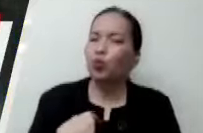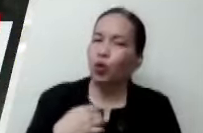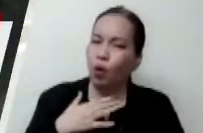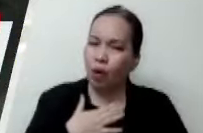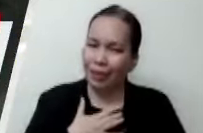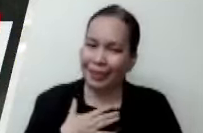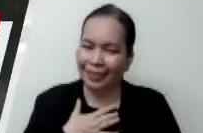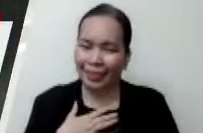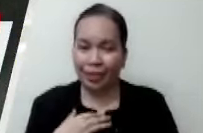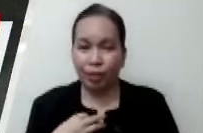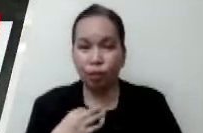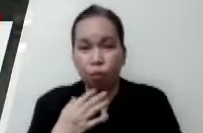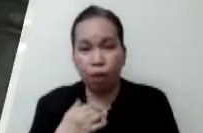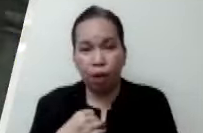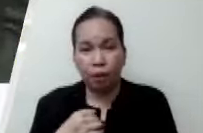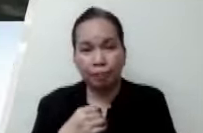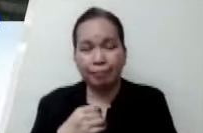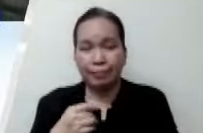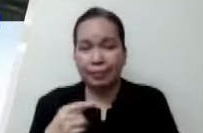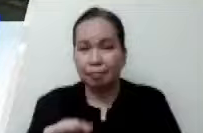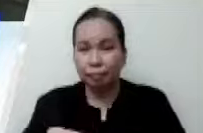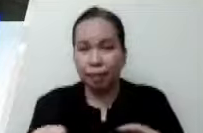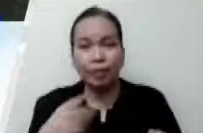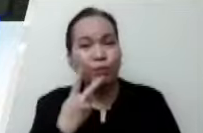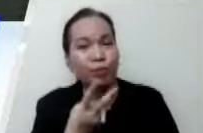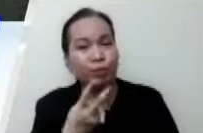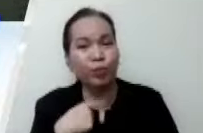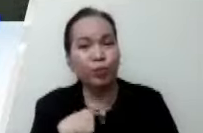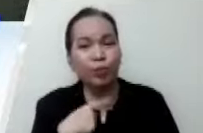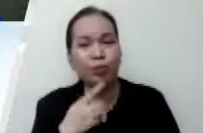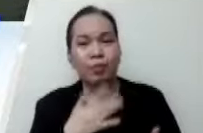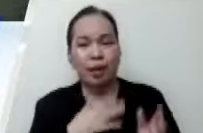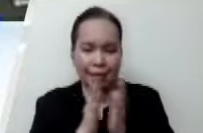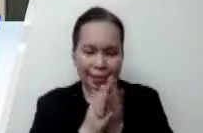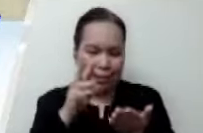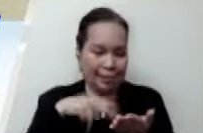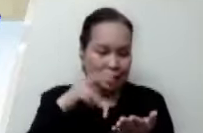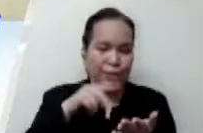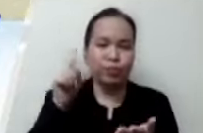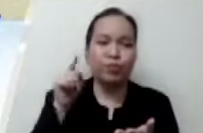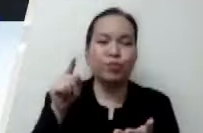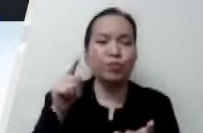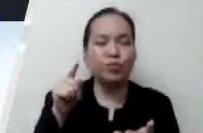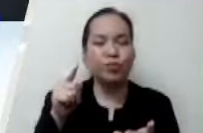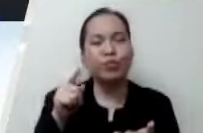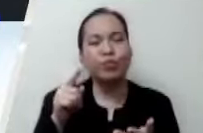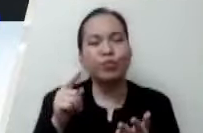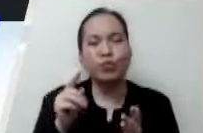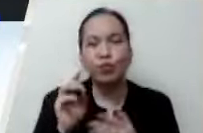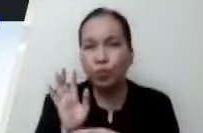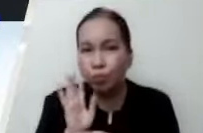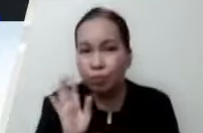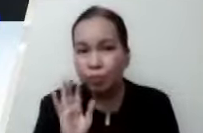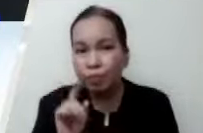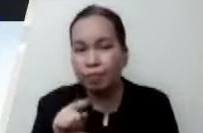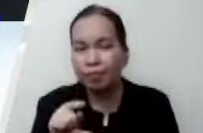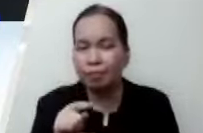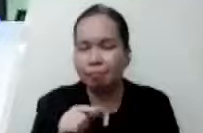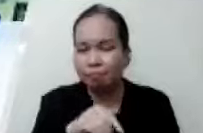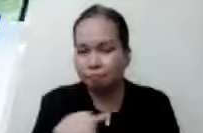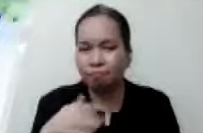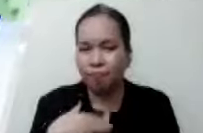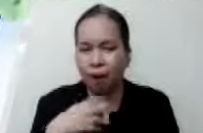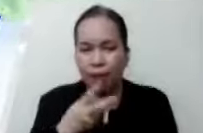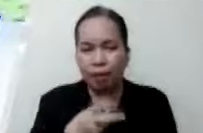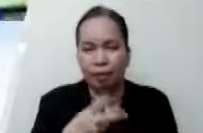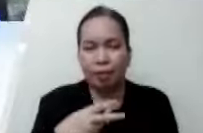mga bata makikita nila, uy, ito yung binabasa ni Doy sa My Guardian Alien, kaya matutuwa po sila. Umaasa ang cast ng My Guardian